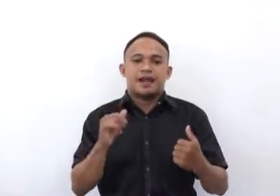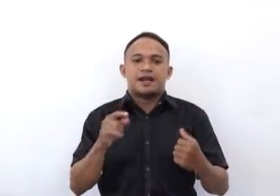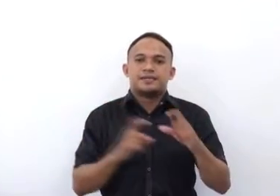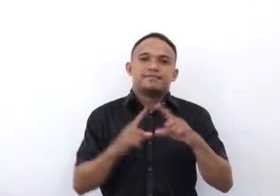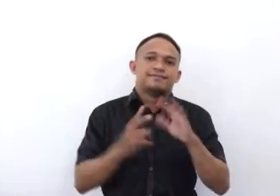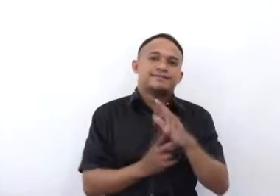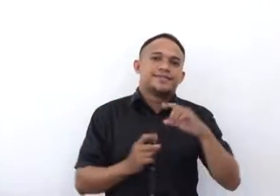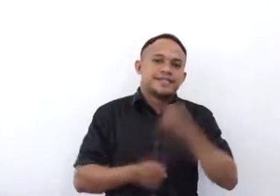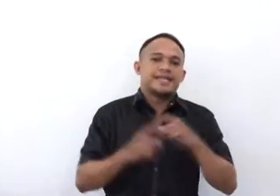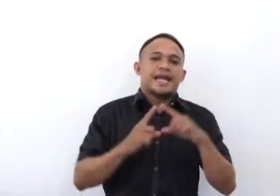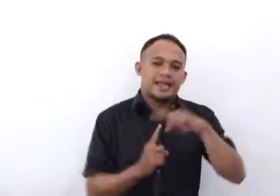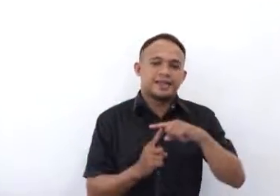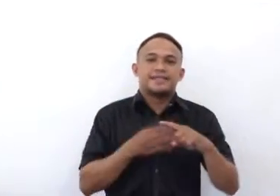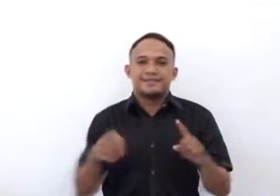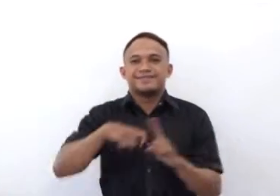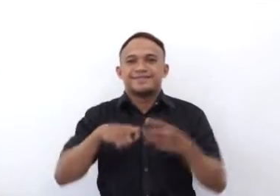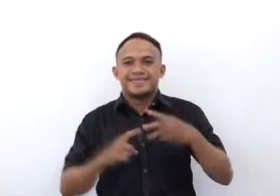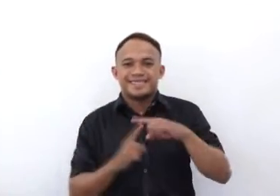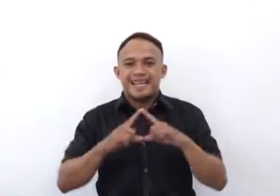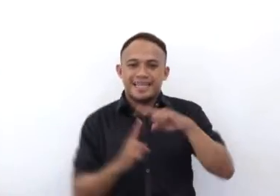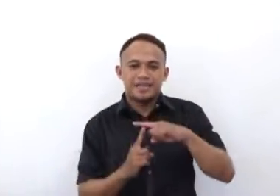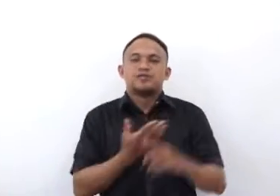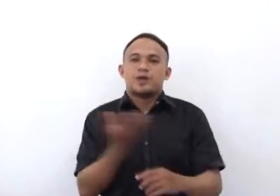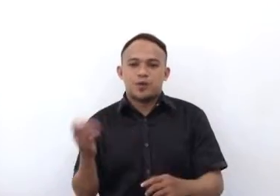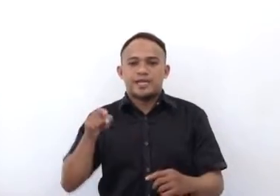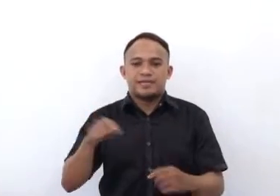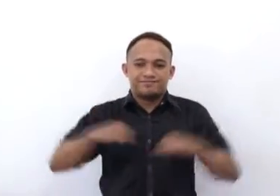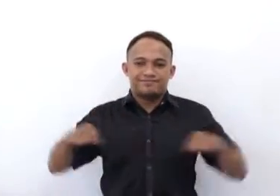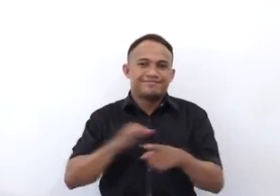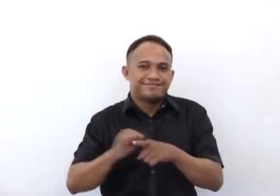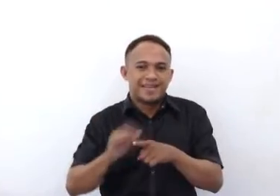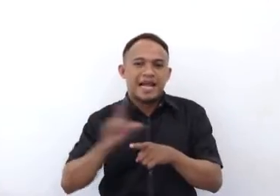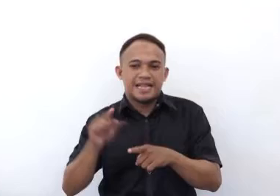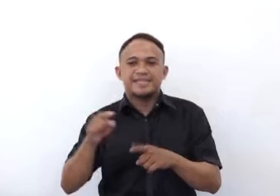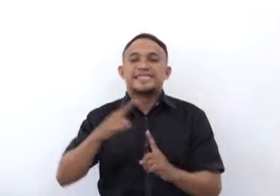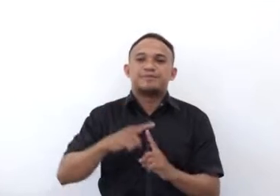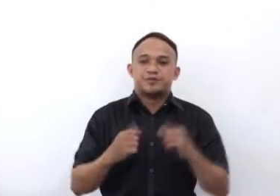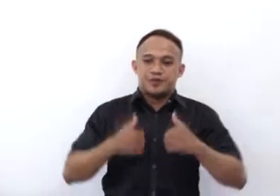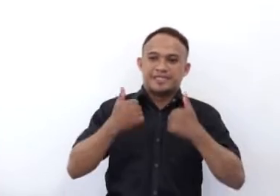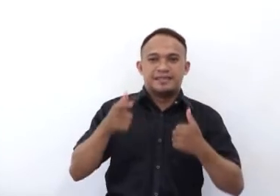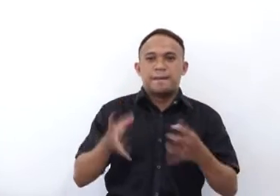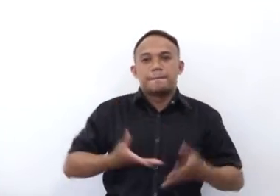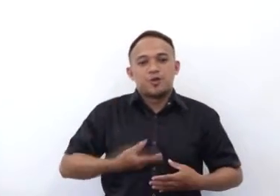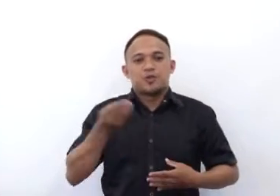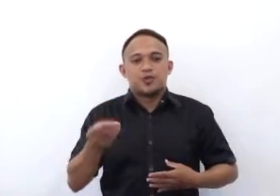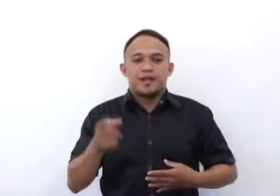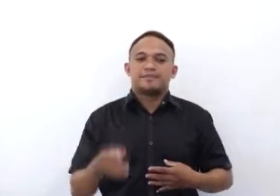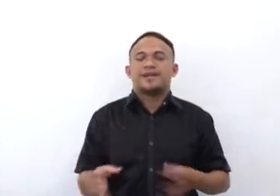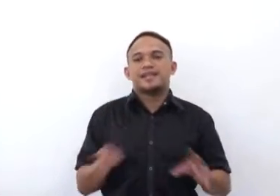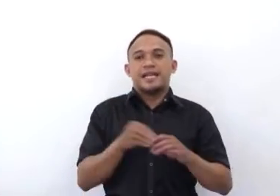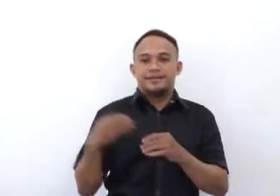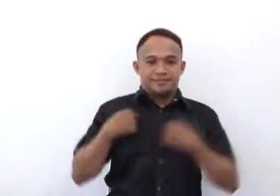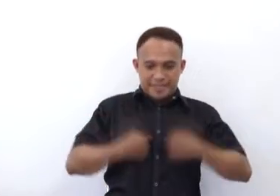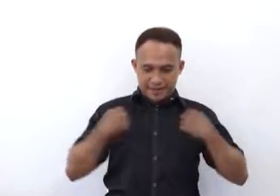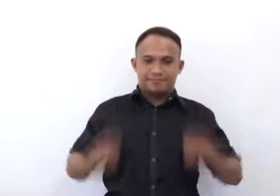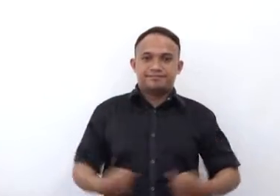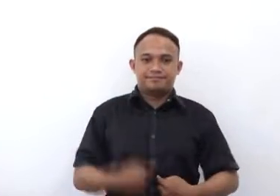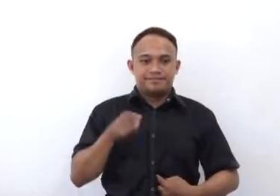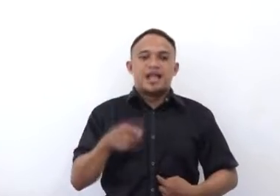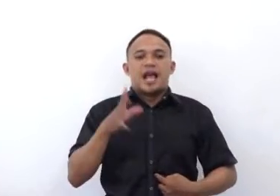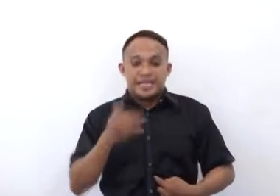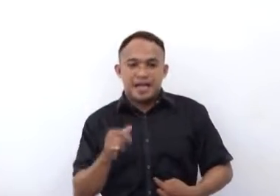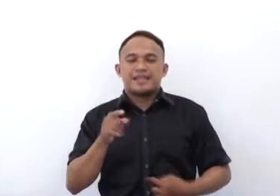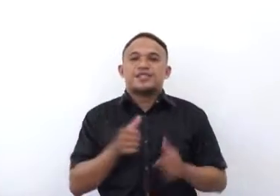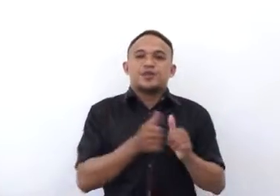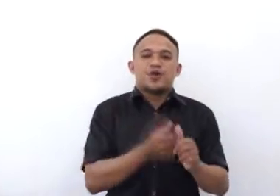latihan daerah atau TC Dalam ini dilakukan dengan protokol kesehatan yang sangat ketat. Semua atlet, pelatih, tim